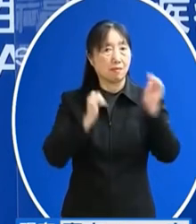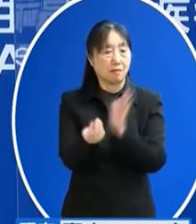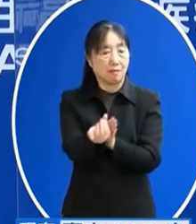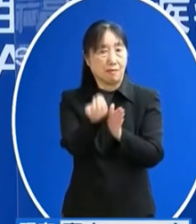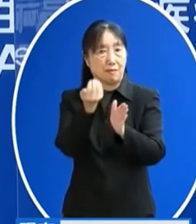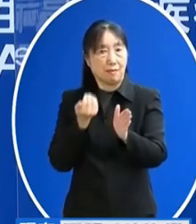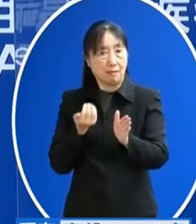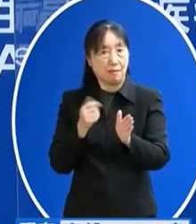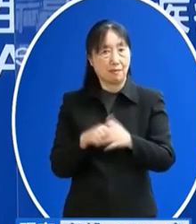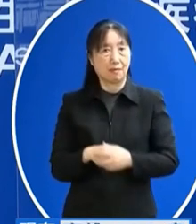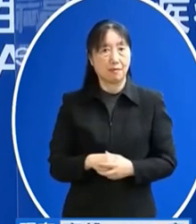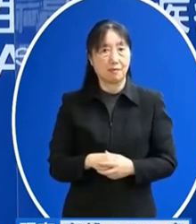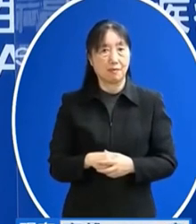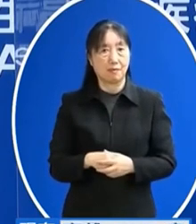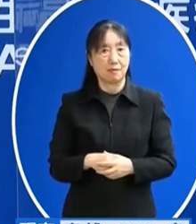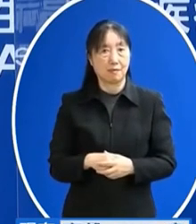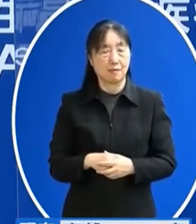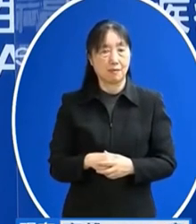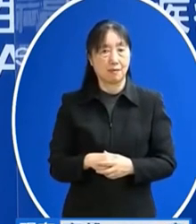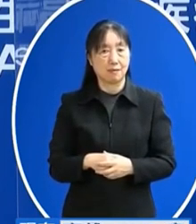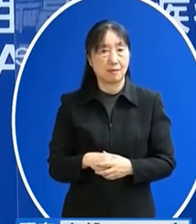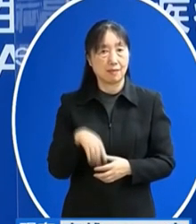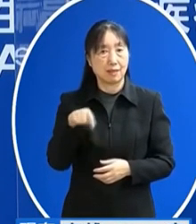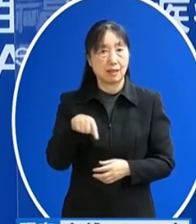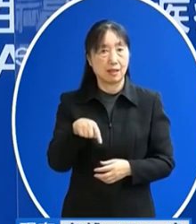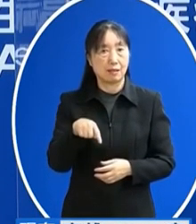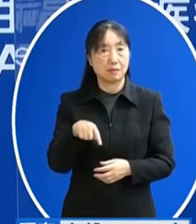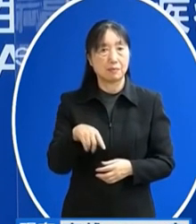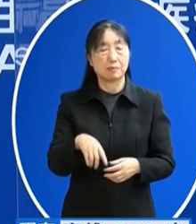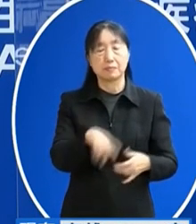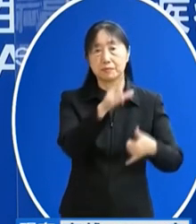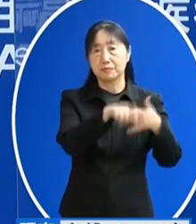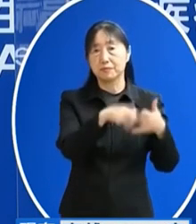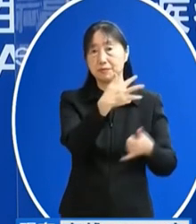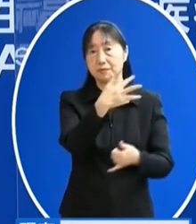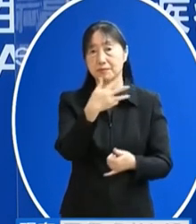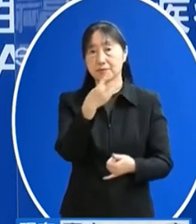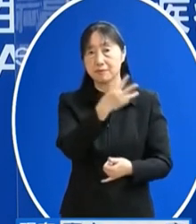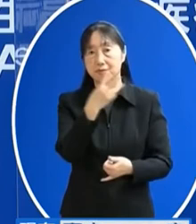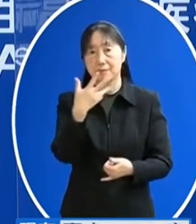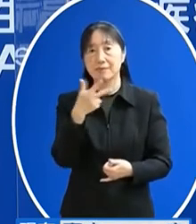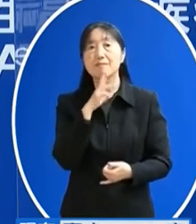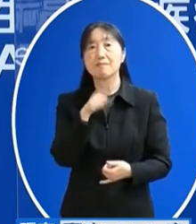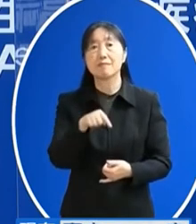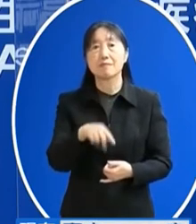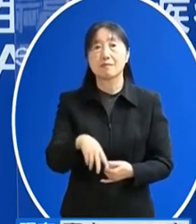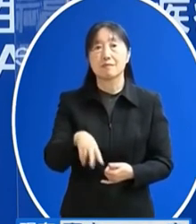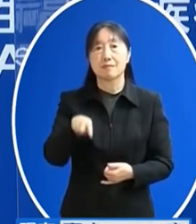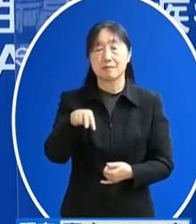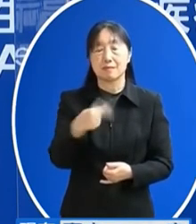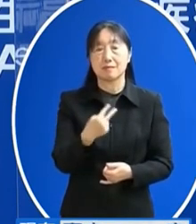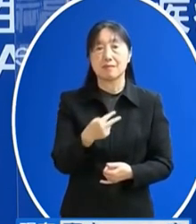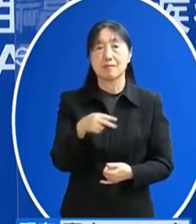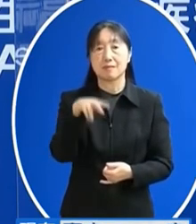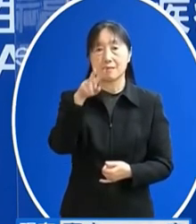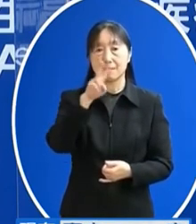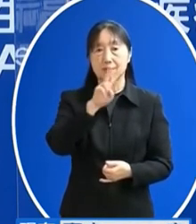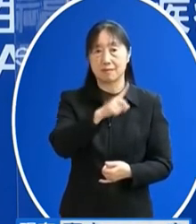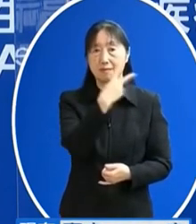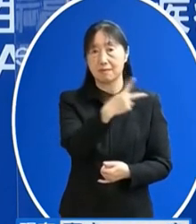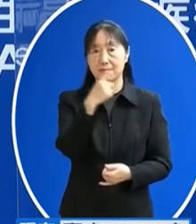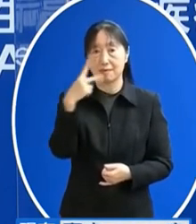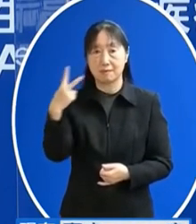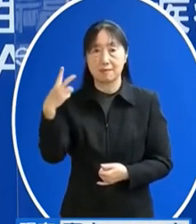溯的部分，大概这个我们3378人已经完成了2123人哈，那也全部都阴